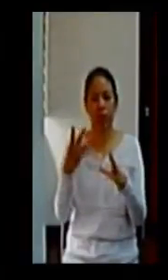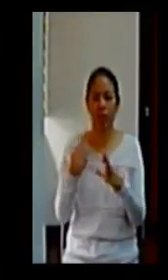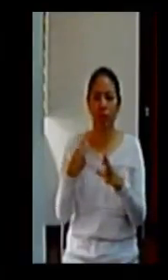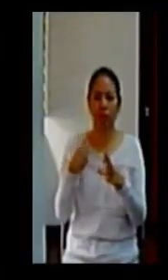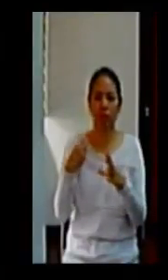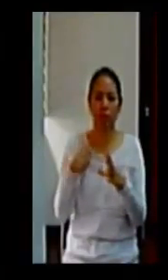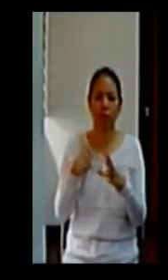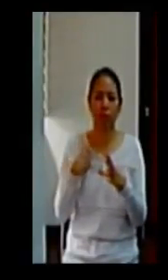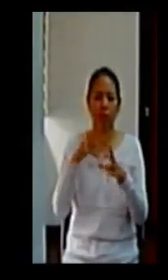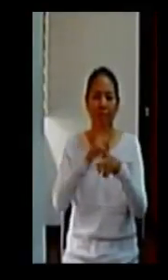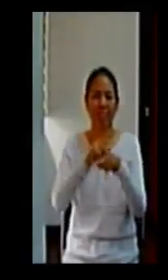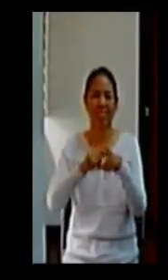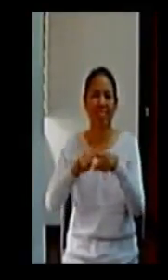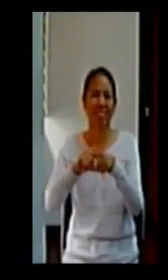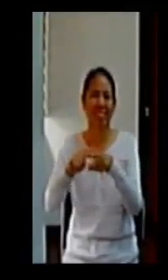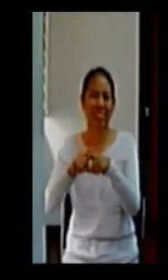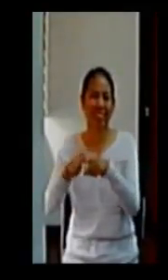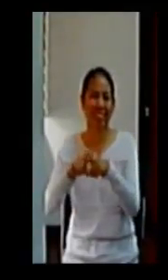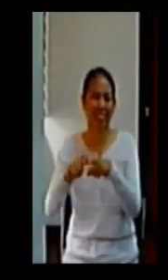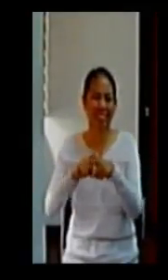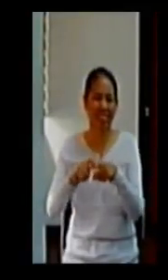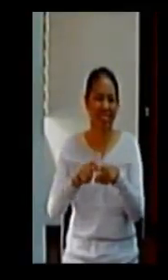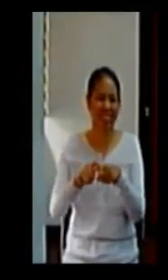po dito ay yung stonewalling